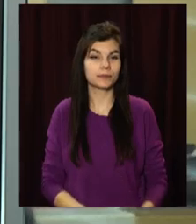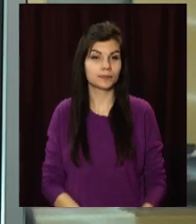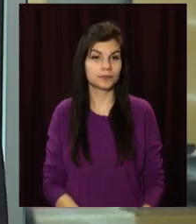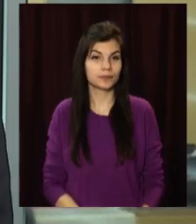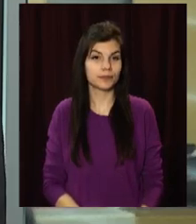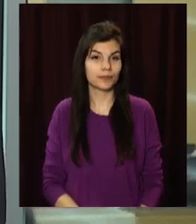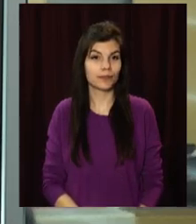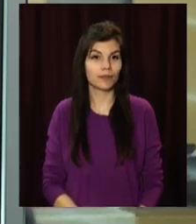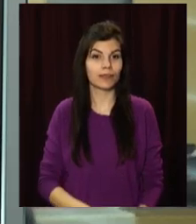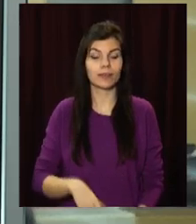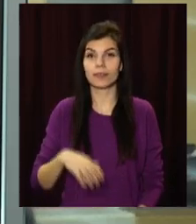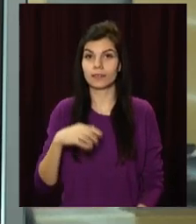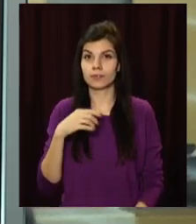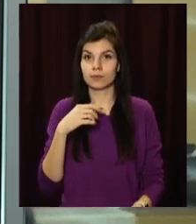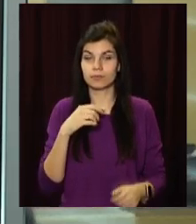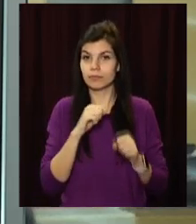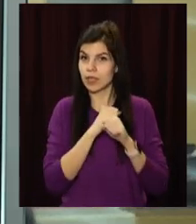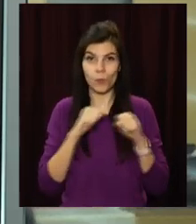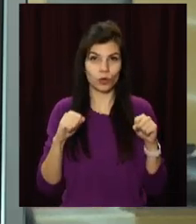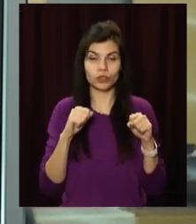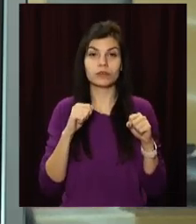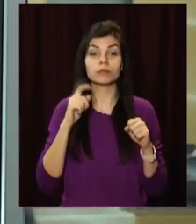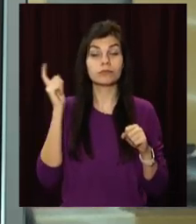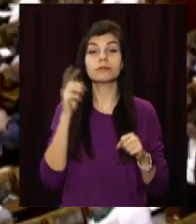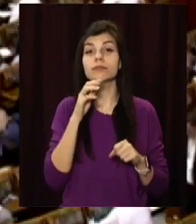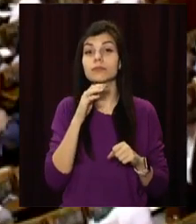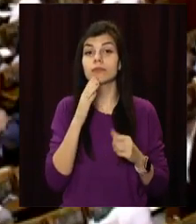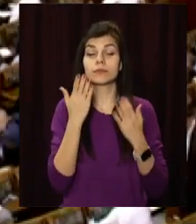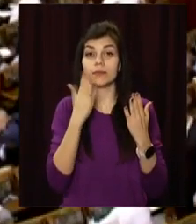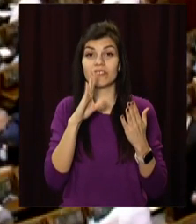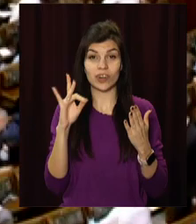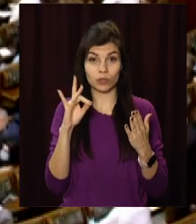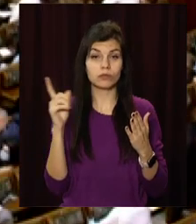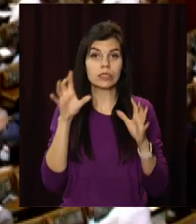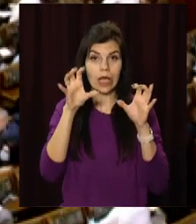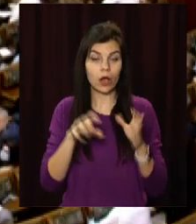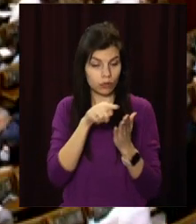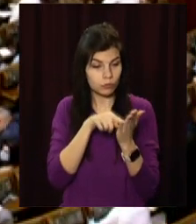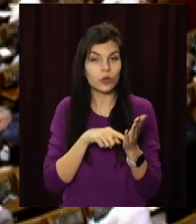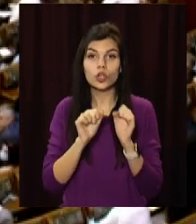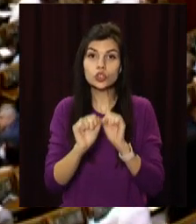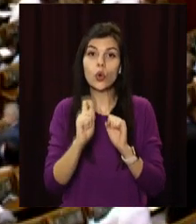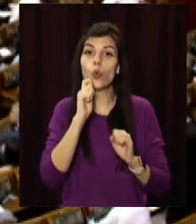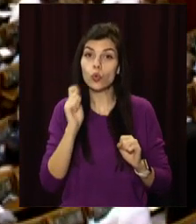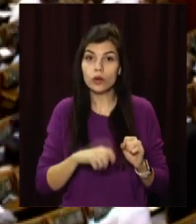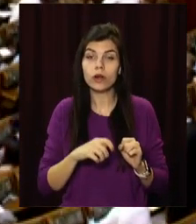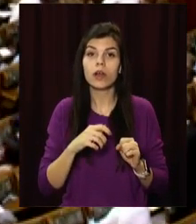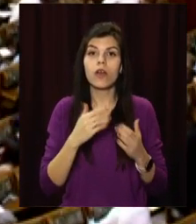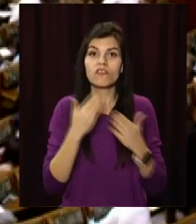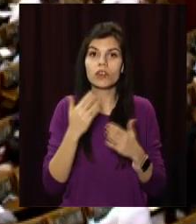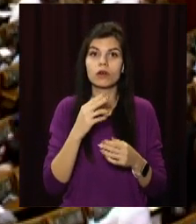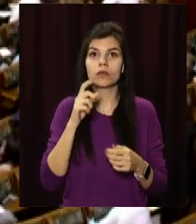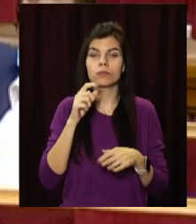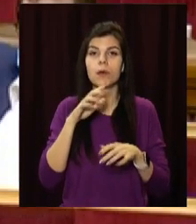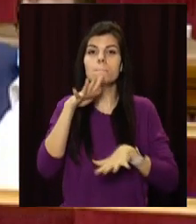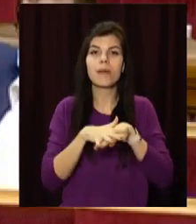Тероризувати не можна. Парламент у першому читанні ухвалив закон, який захищатиме українців від колекторів. За проголосували